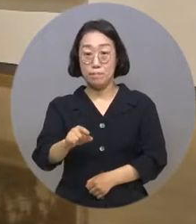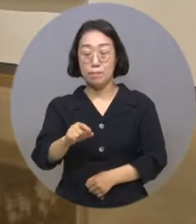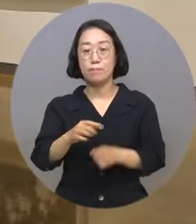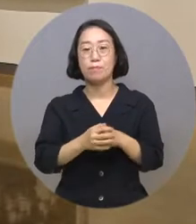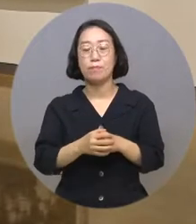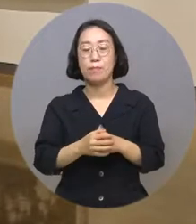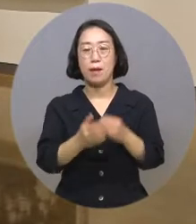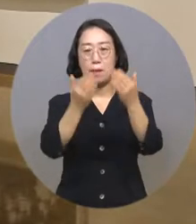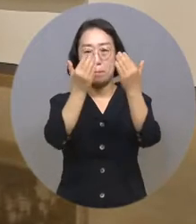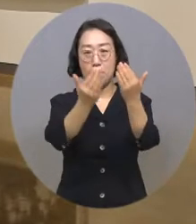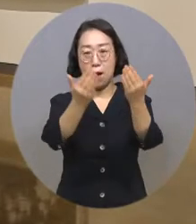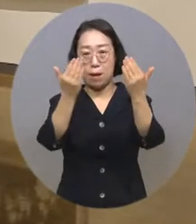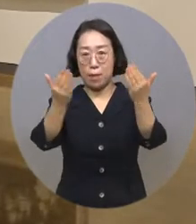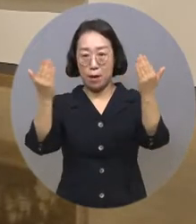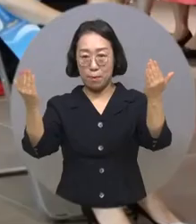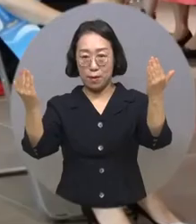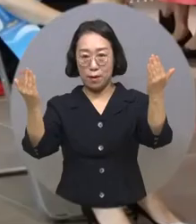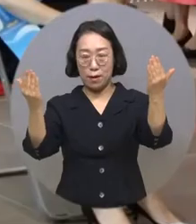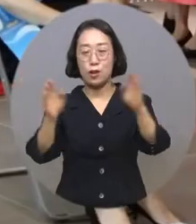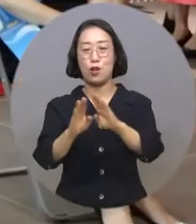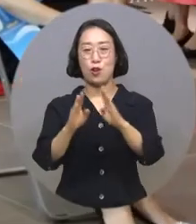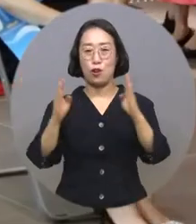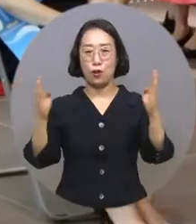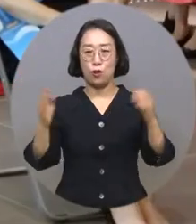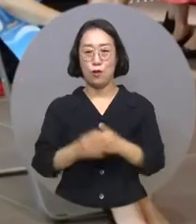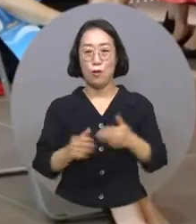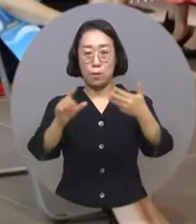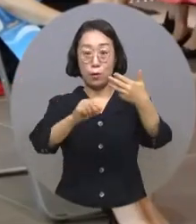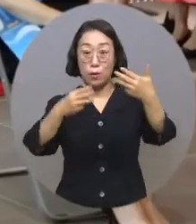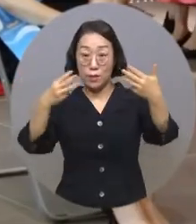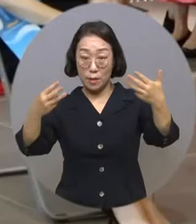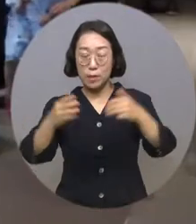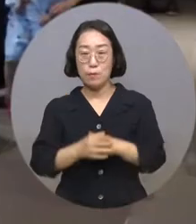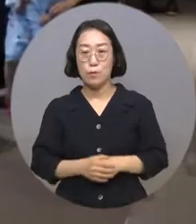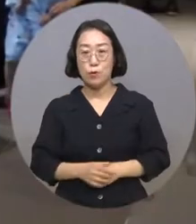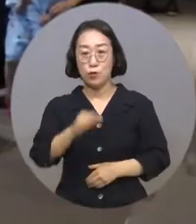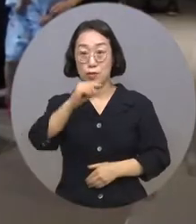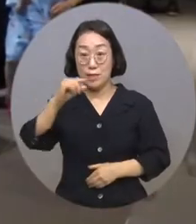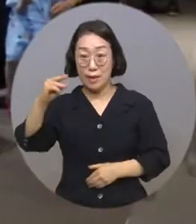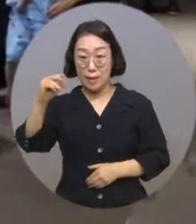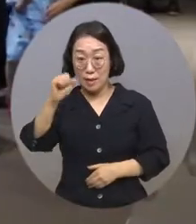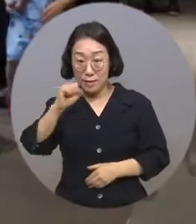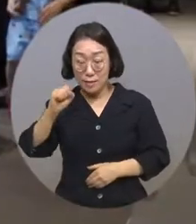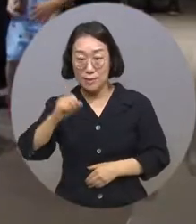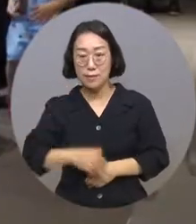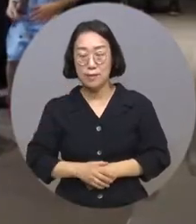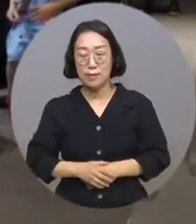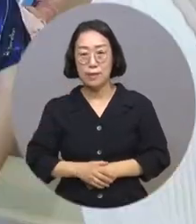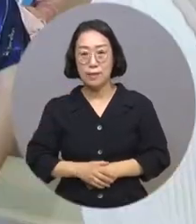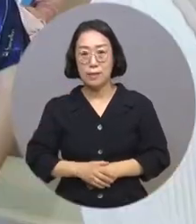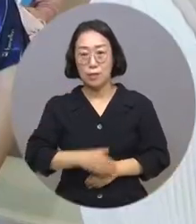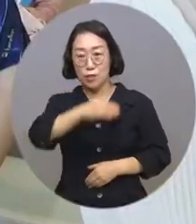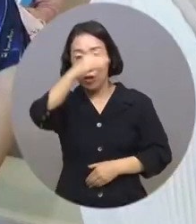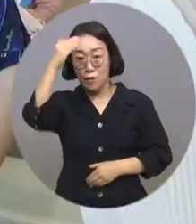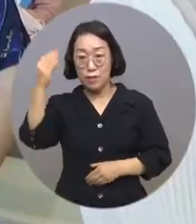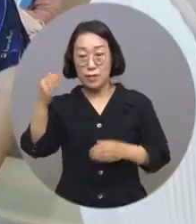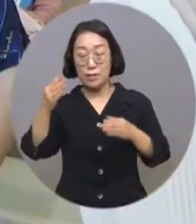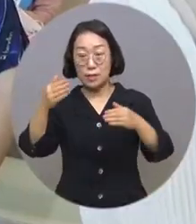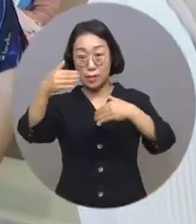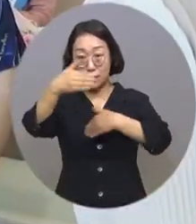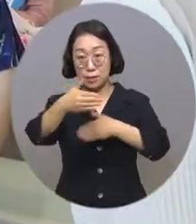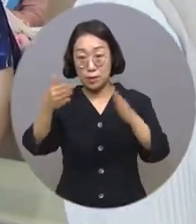열려 눈길을 끌고 있습니다. 지난 3일부터 GS칼텍스 예울마루 전시실에서는 여수